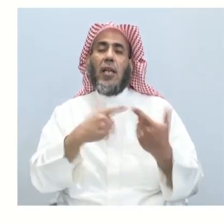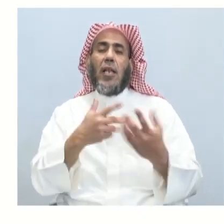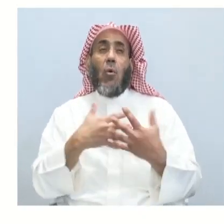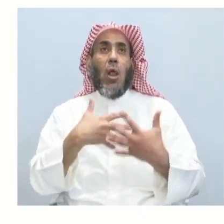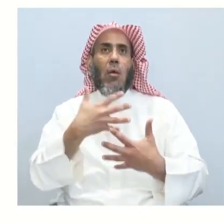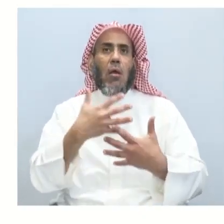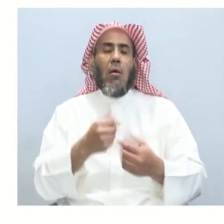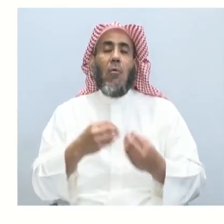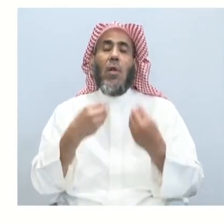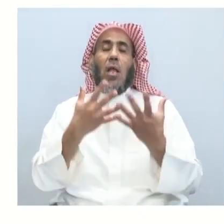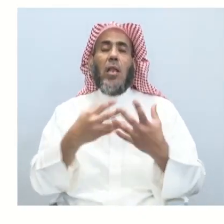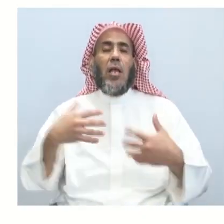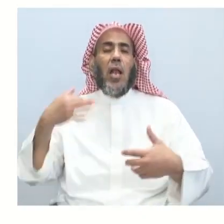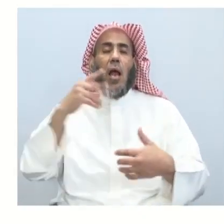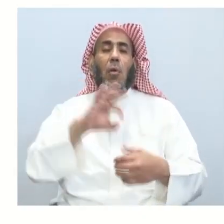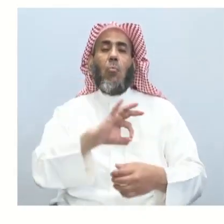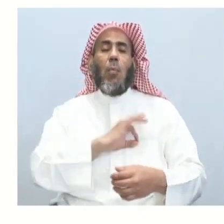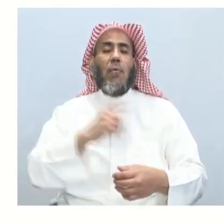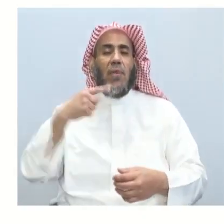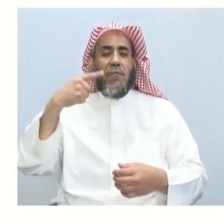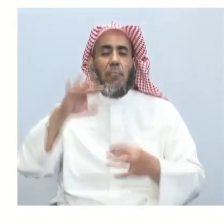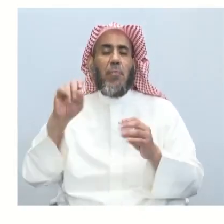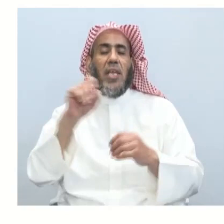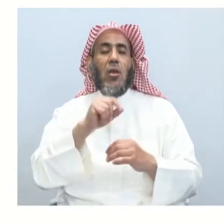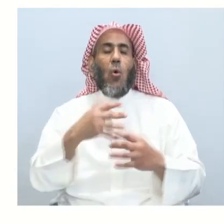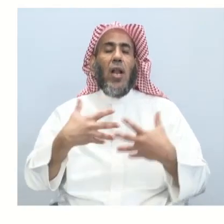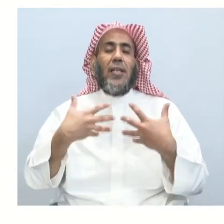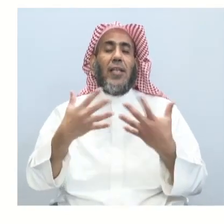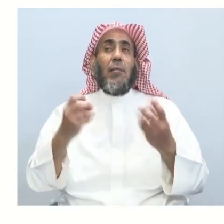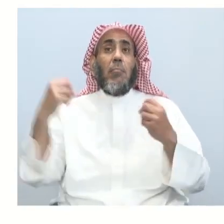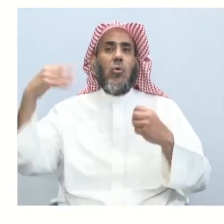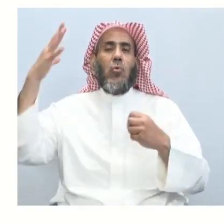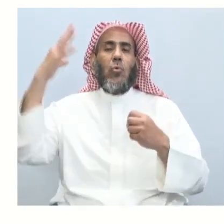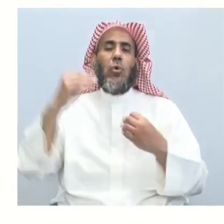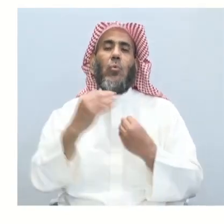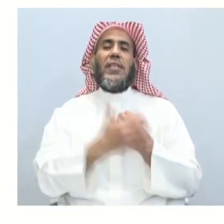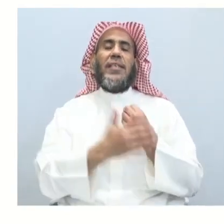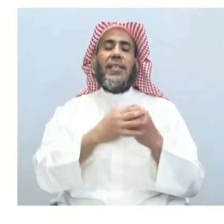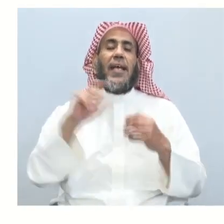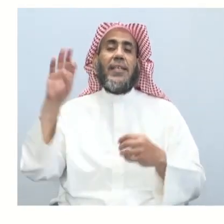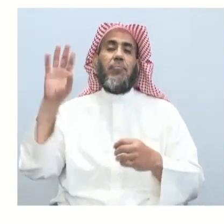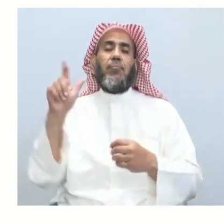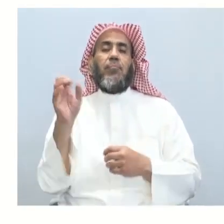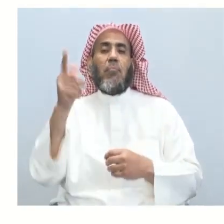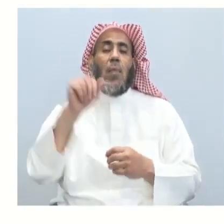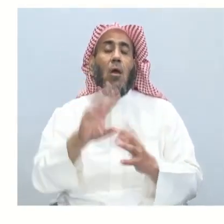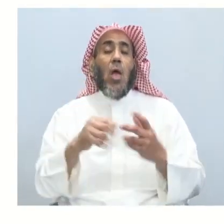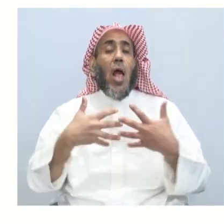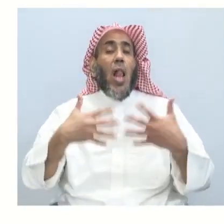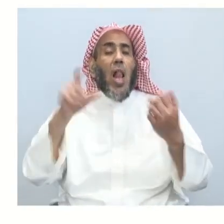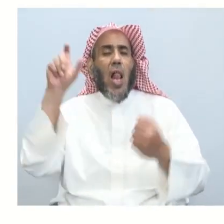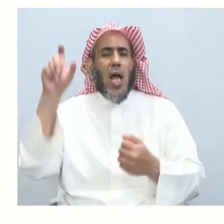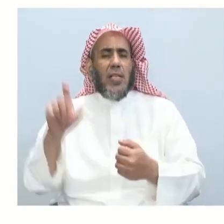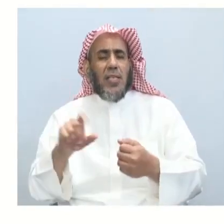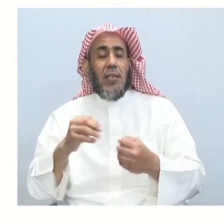والهيمنه النغم المحبب في فمي ولتنعمي بالنور والتحنن طبعا هنا الحديث